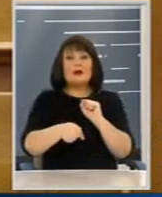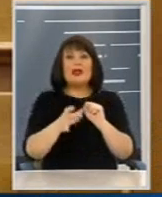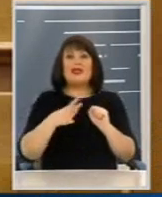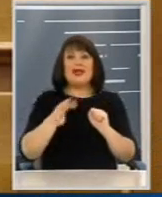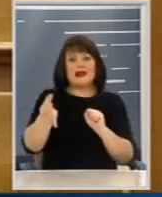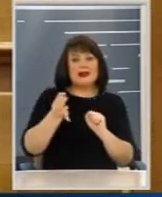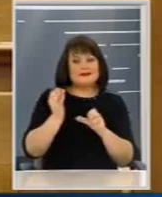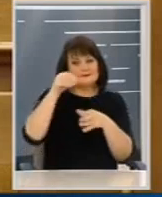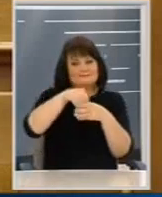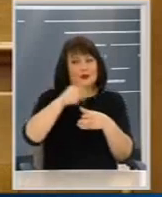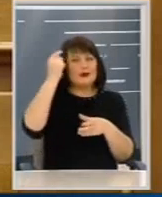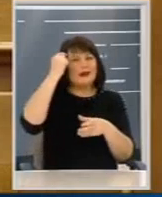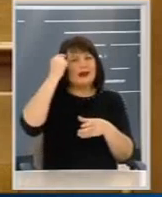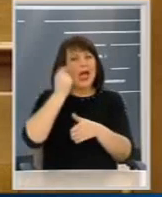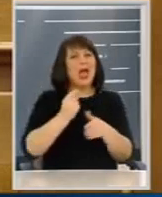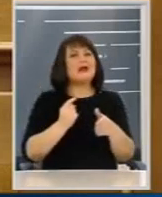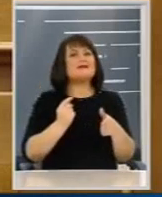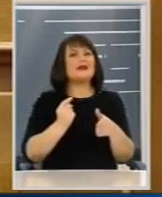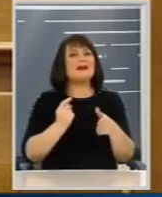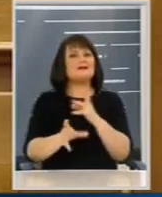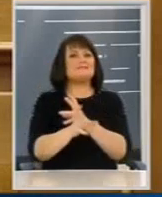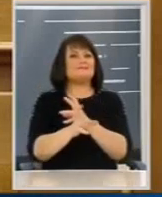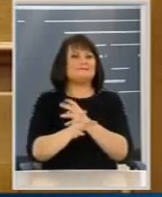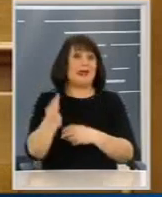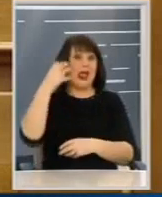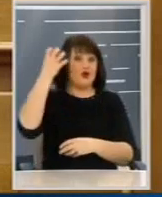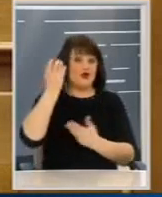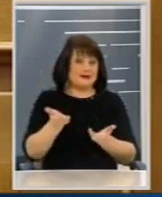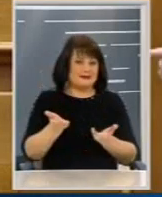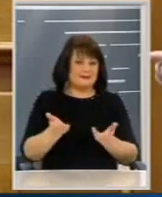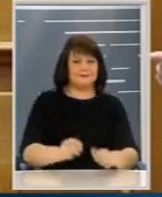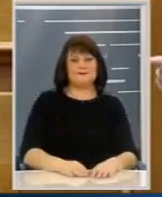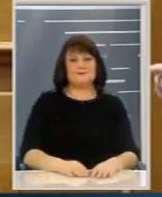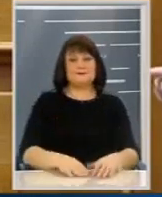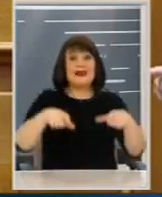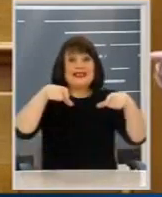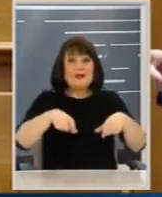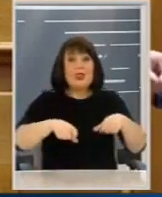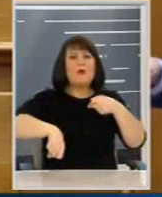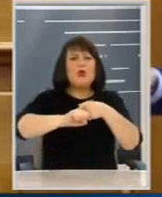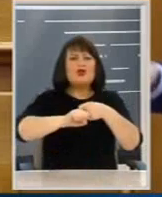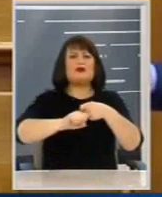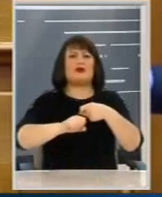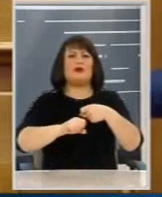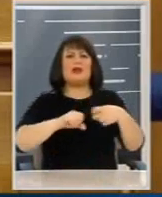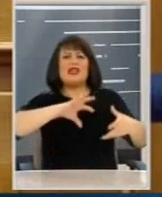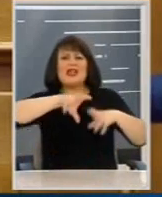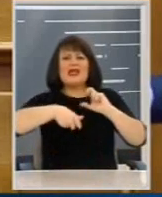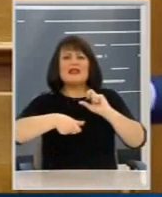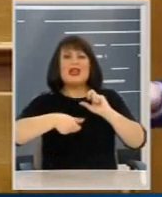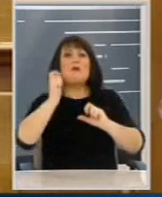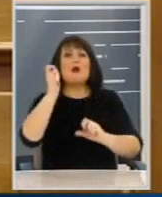περιεχόμενο. Γιατί πολύ απλά τη βία στα γήπεδα, κύριε Μητσοτάκη, εσείς δεν μπορείτε να τα αξιοποιήσετε